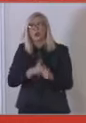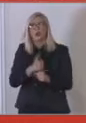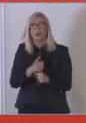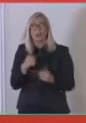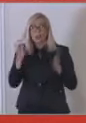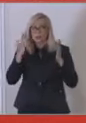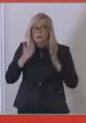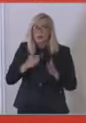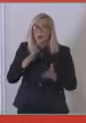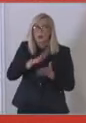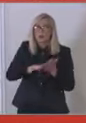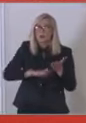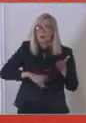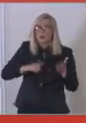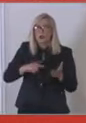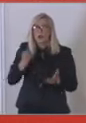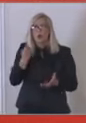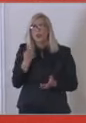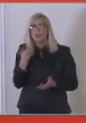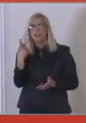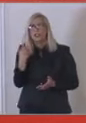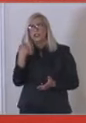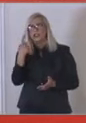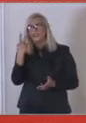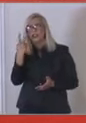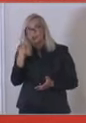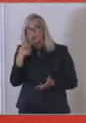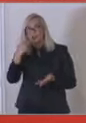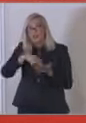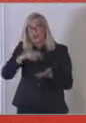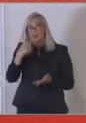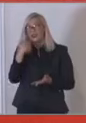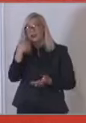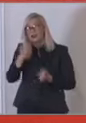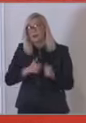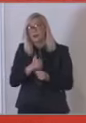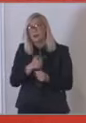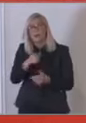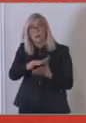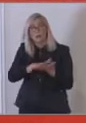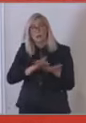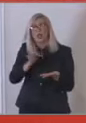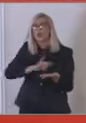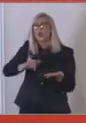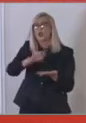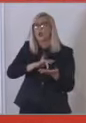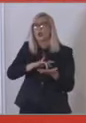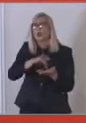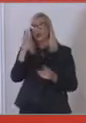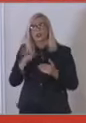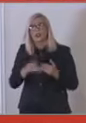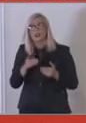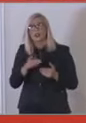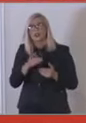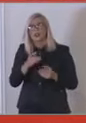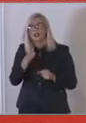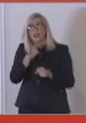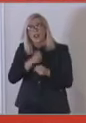vitit, unë besoj se në 3 mujorin e parë të vitit 2021 do të fillohet me realizimin e plot